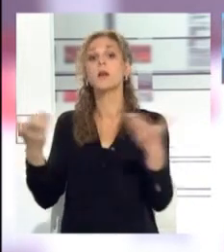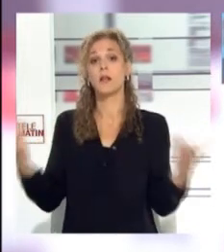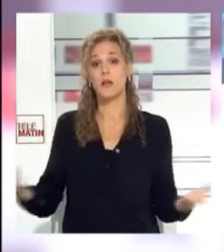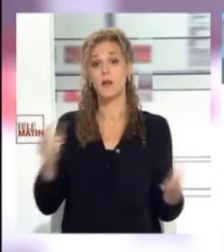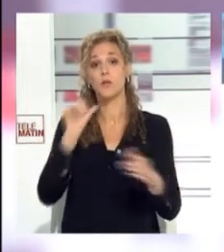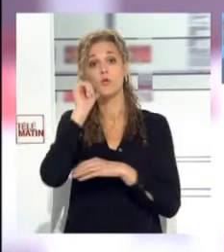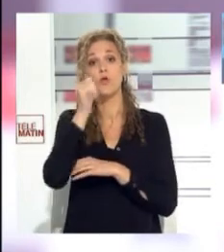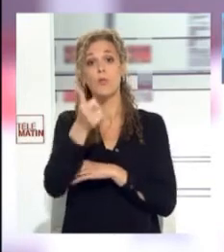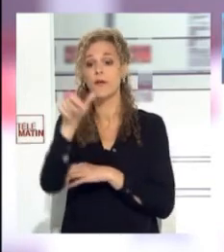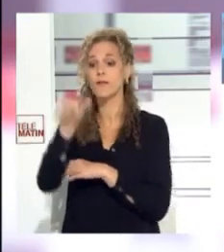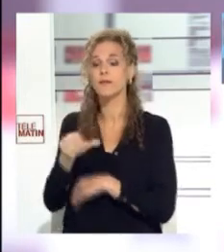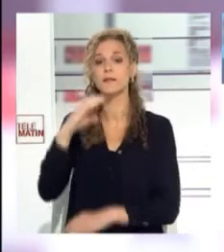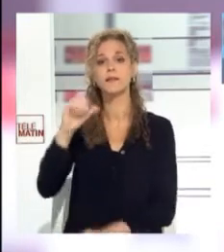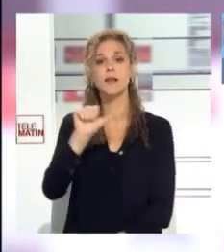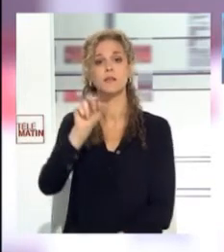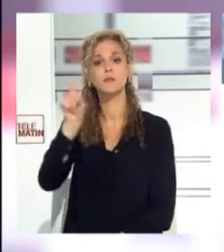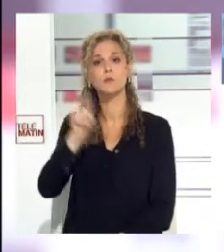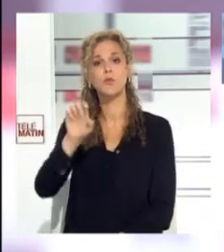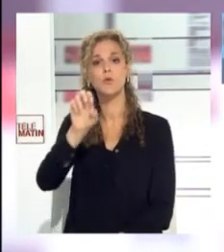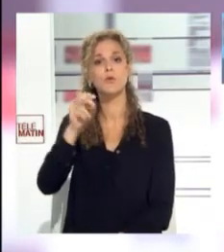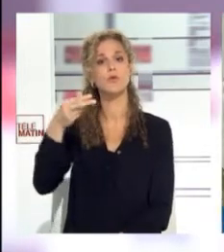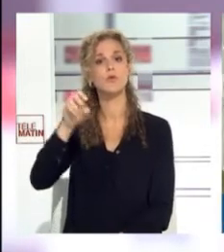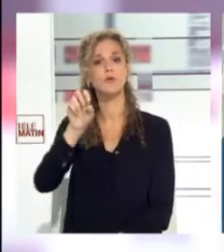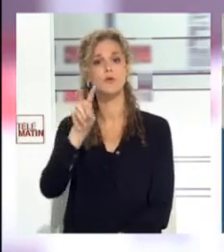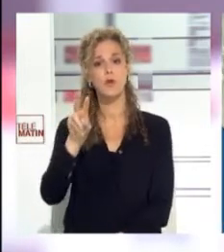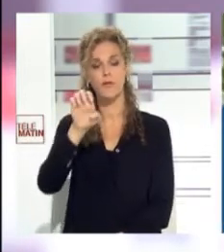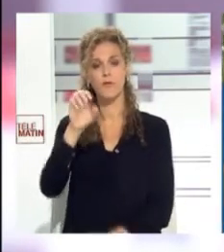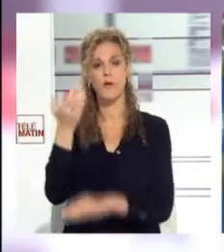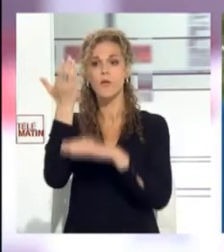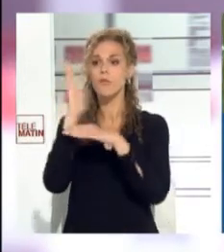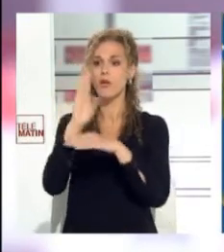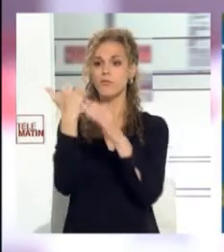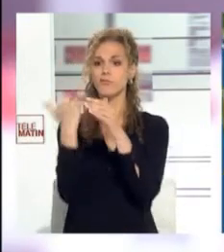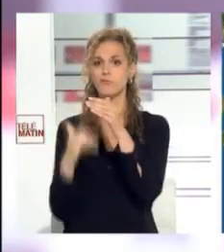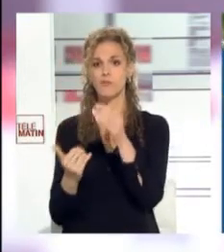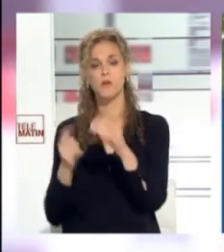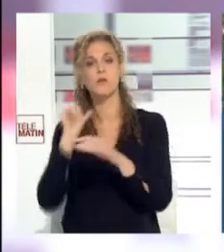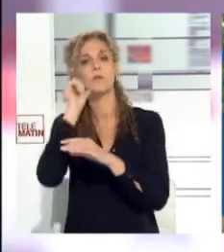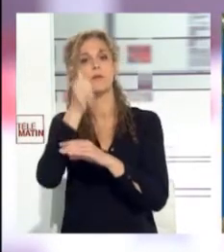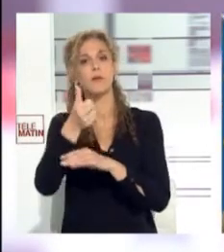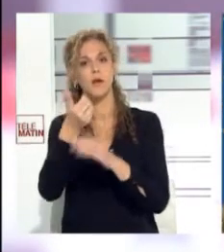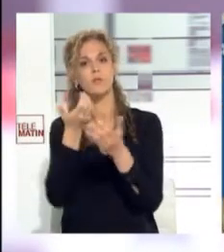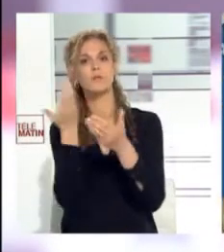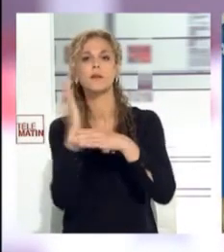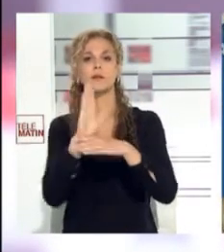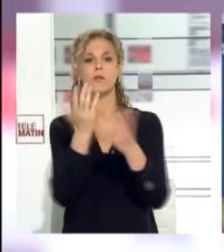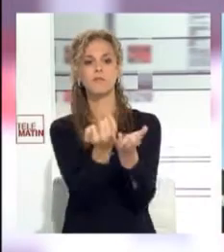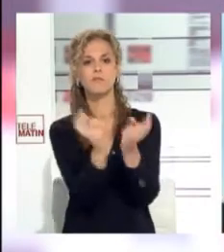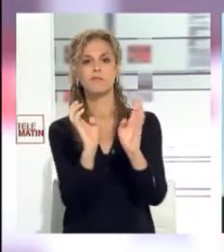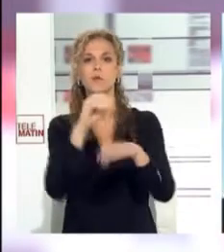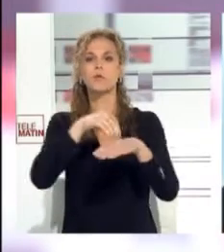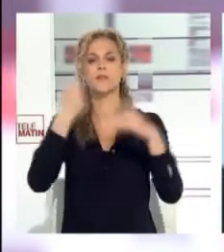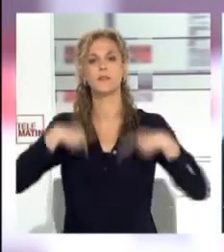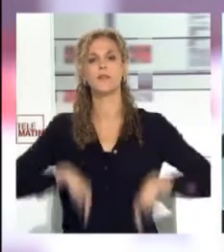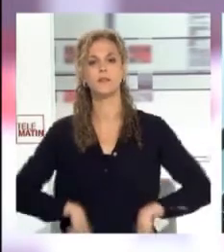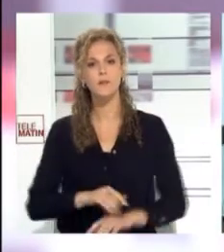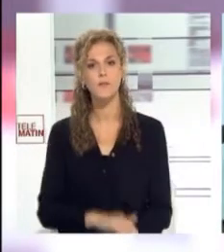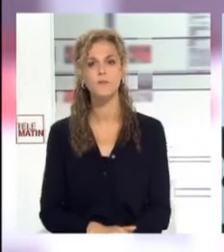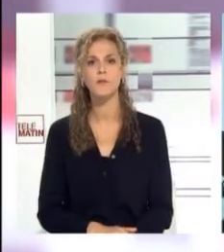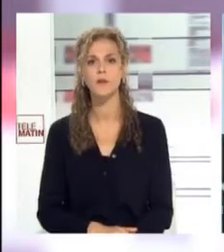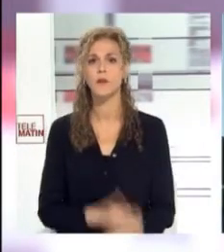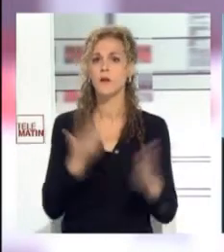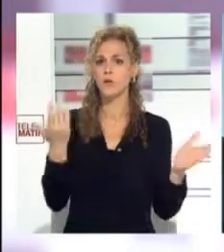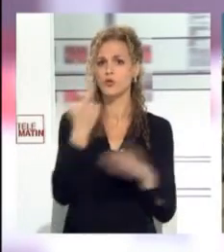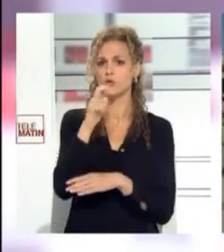plus d'une vingtaine de mesures. Sophie Béchir. En janvier dernier, ils étaient 250 Français à rejoindre les rangs du djihad en